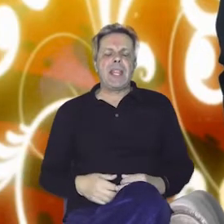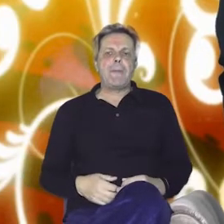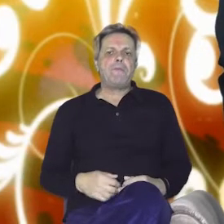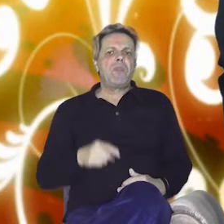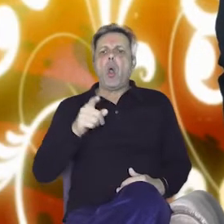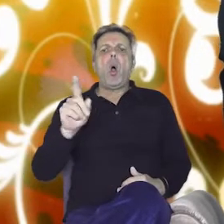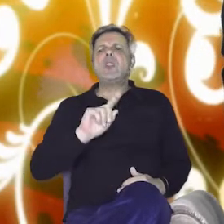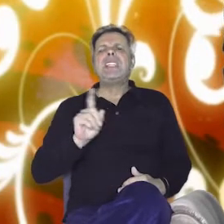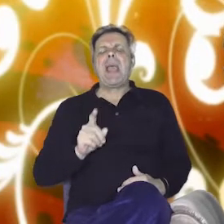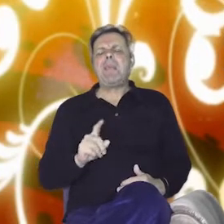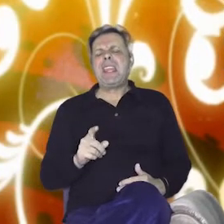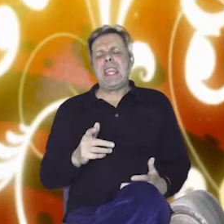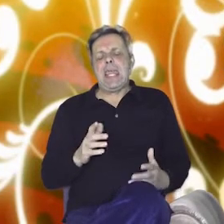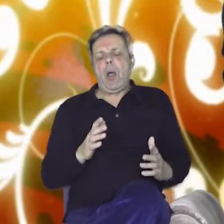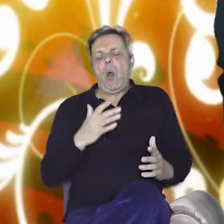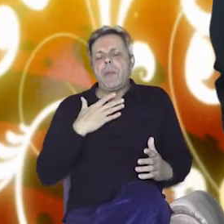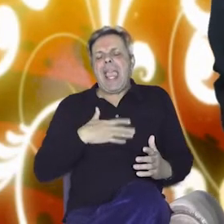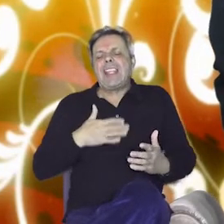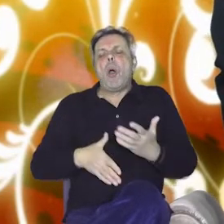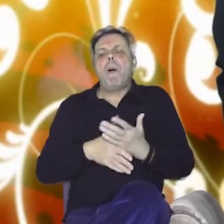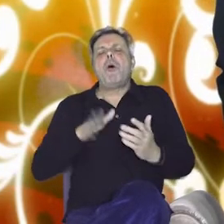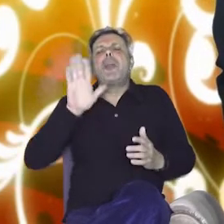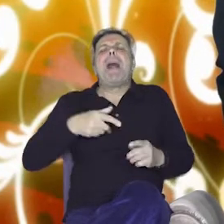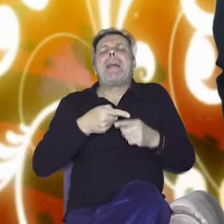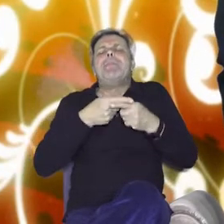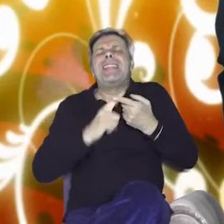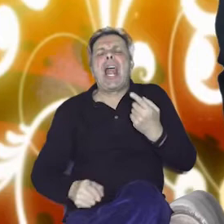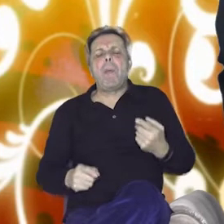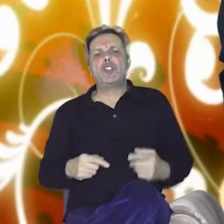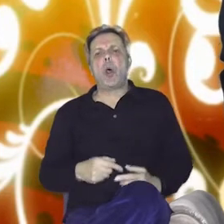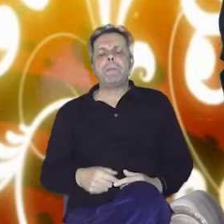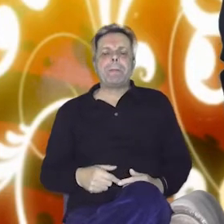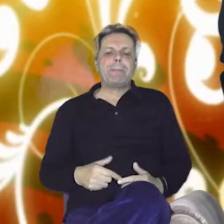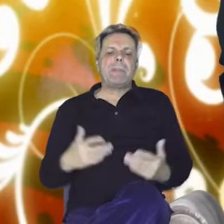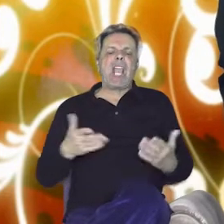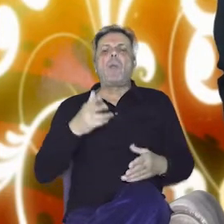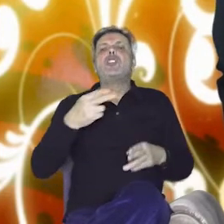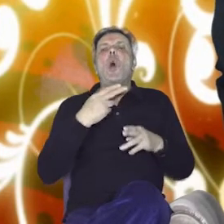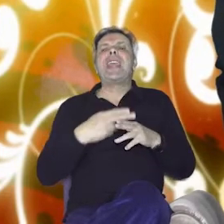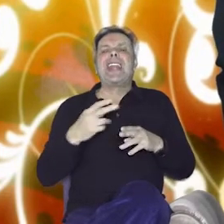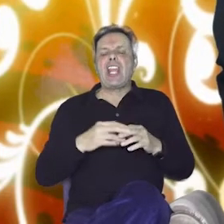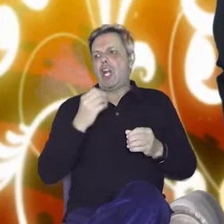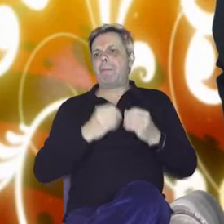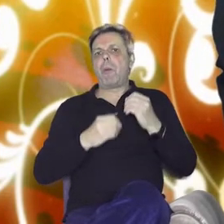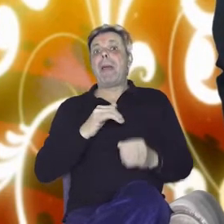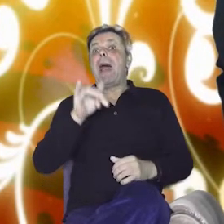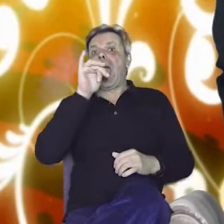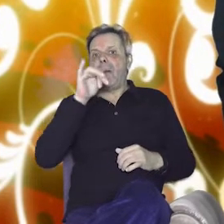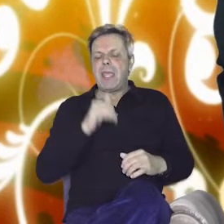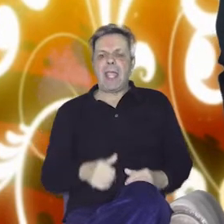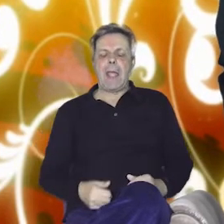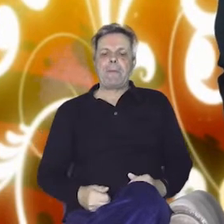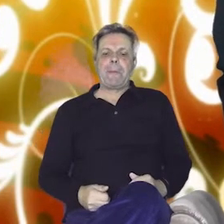htio upuštati ili htio pomoći barem djelomično da se oni riješe problema pijenja. I